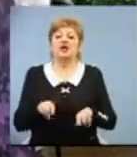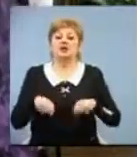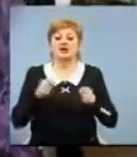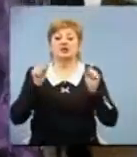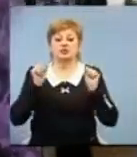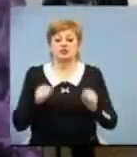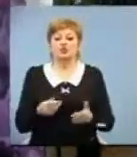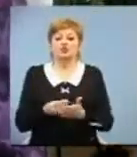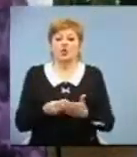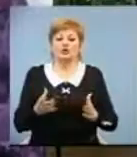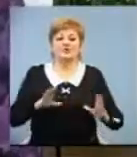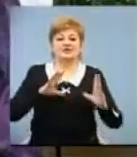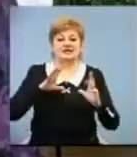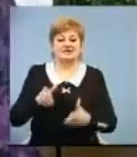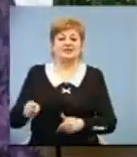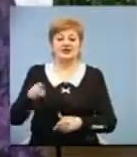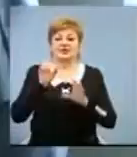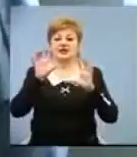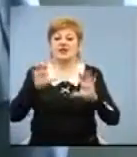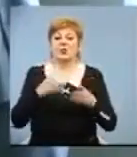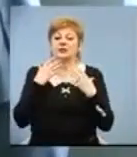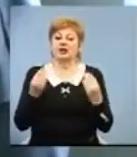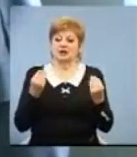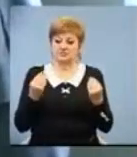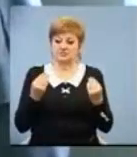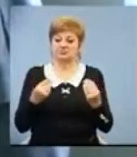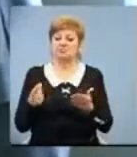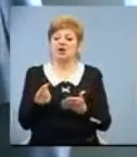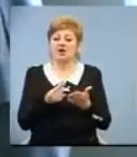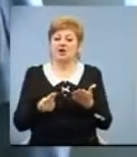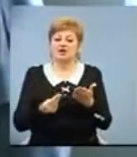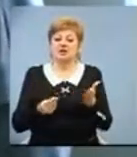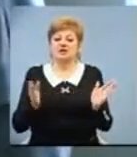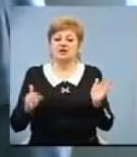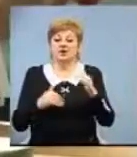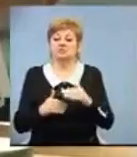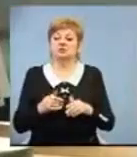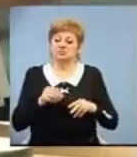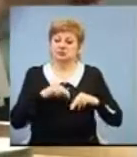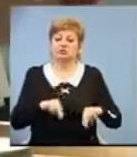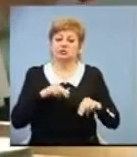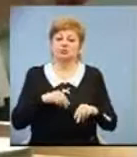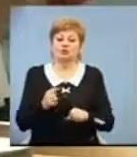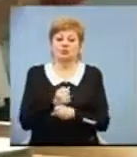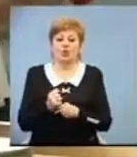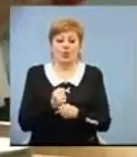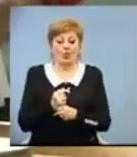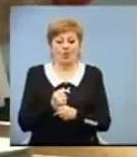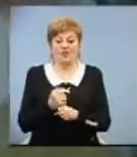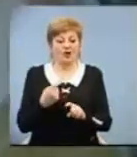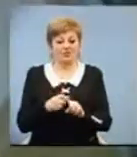їм змогу оцінювати світ за законами краси. Робота над однією картиною потребує часу та наснаги, адже кава у порівнянні з